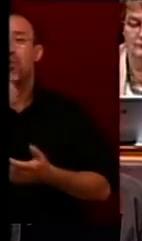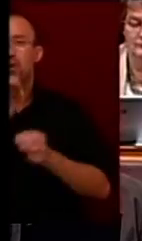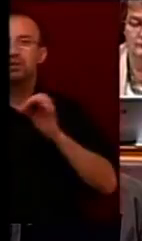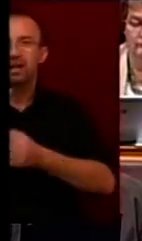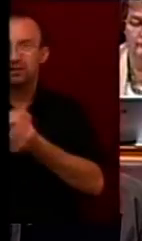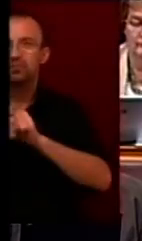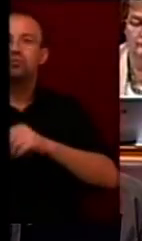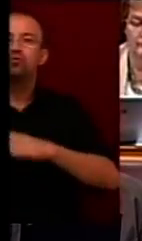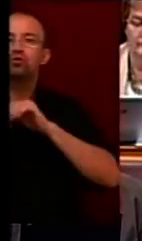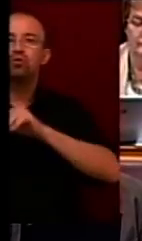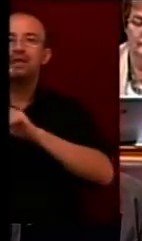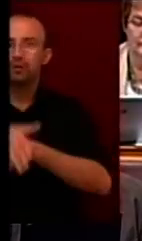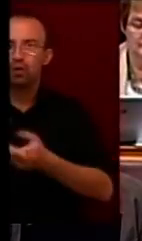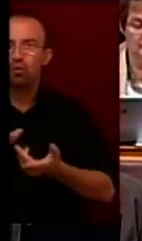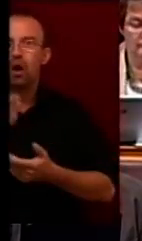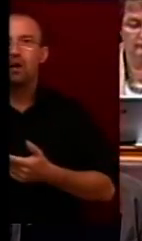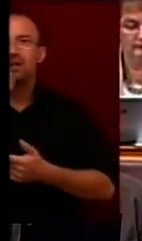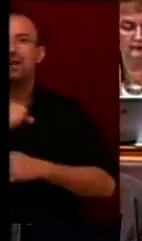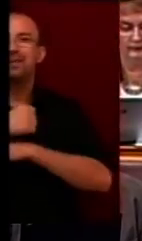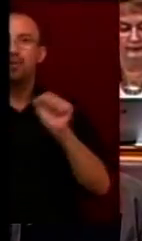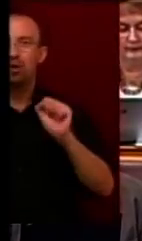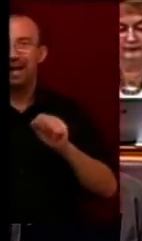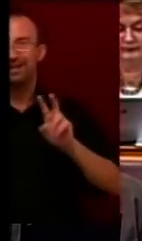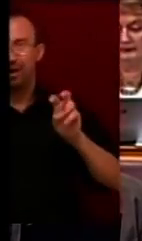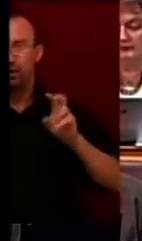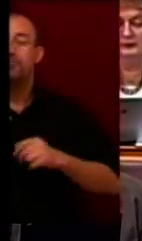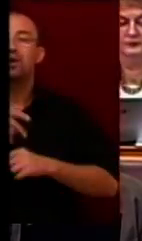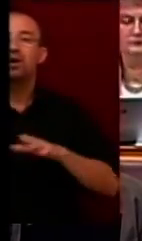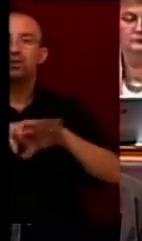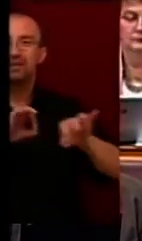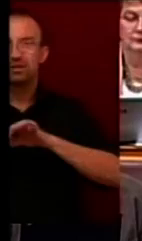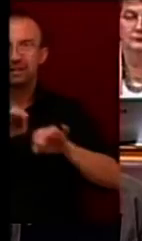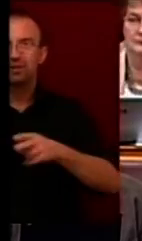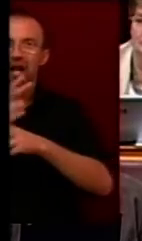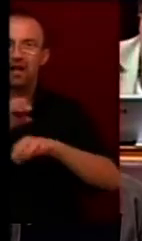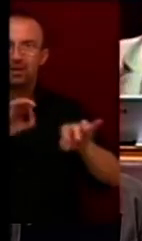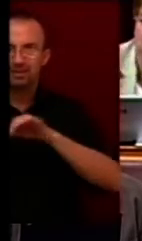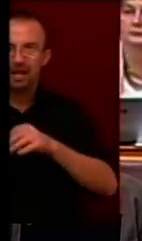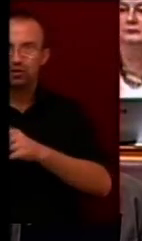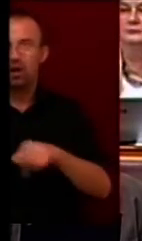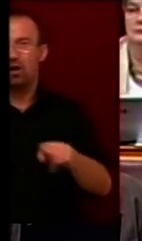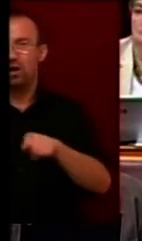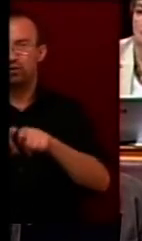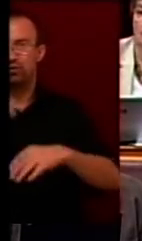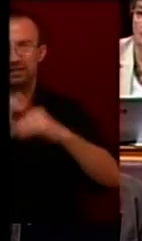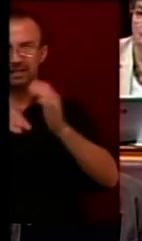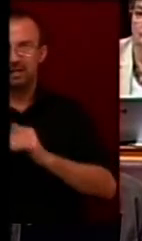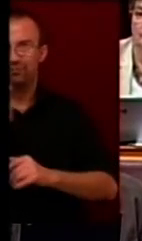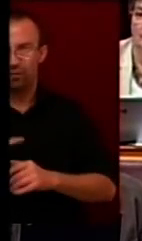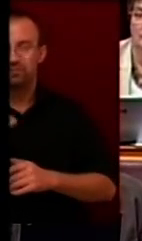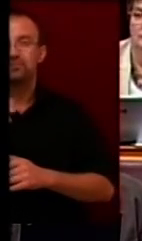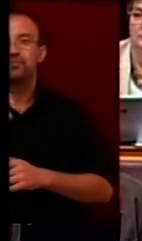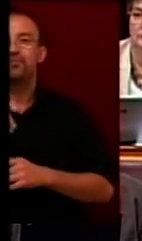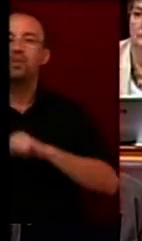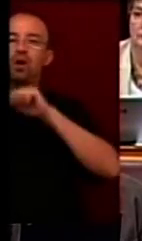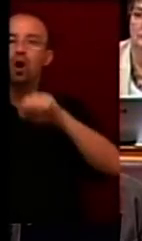utolsó diktatúrája, az úgynevezett népi demokrácia, a közigazgatást az államigazgatással azonosként kezelte,